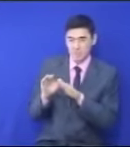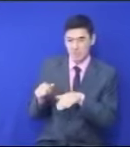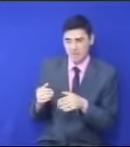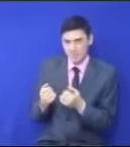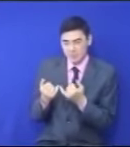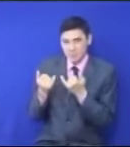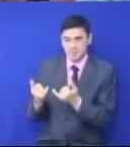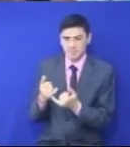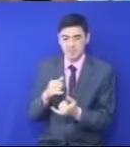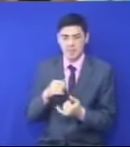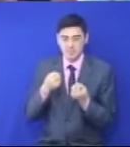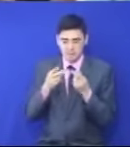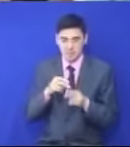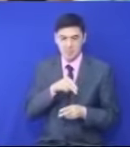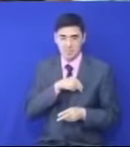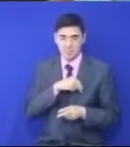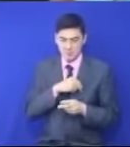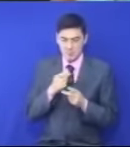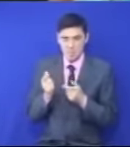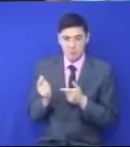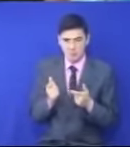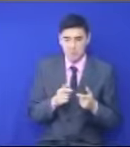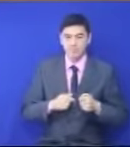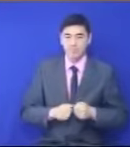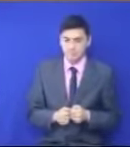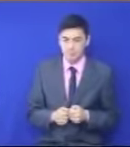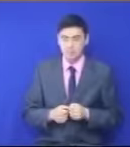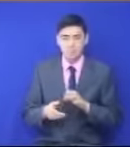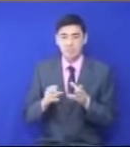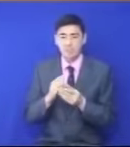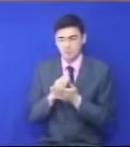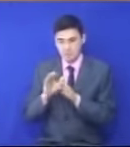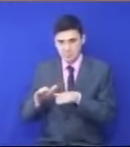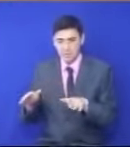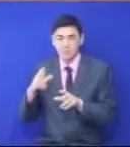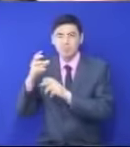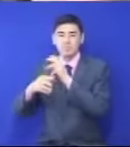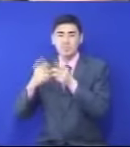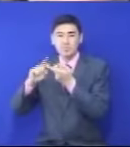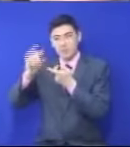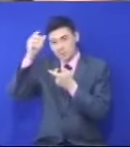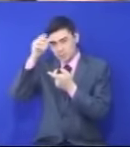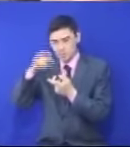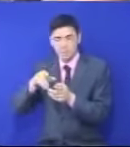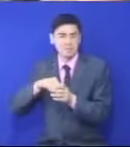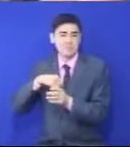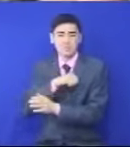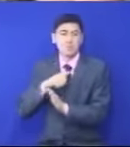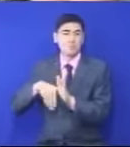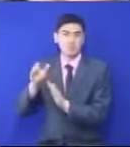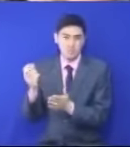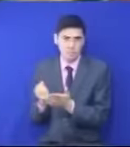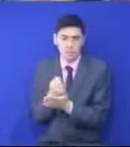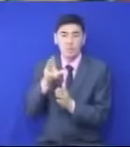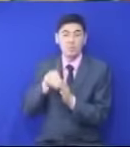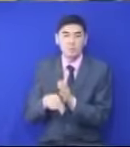детей специальные медали. В текущем году 11 семейских школьников стали лучшими в международных конкурсах научных проектов. Среди награжденных